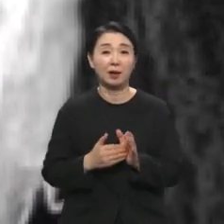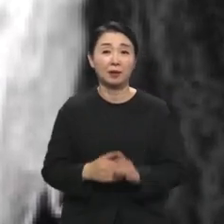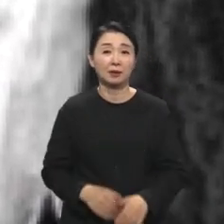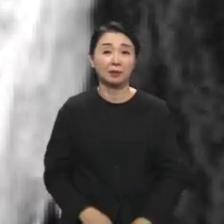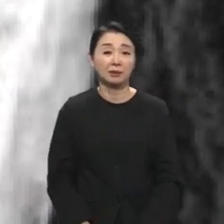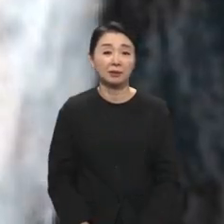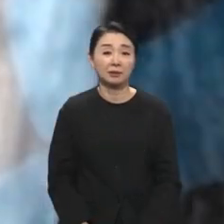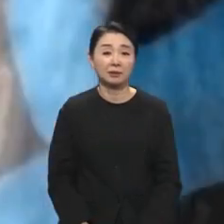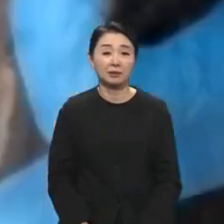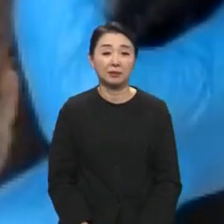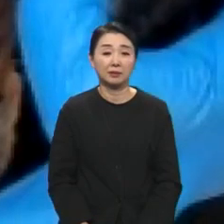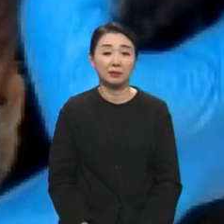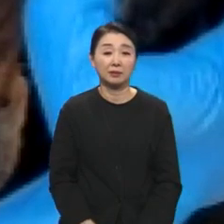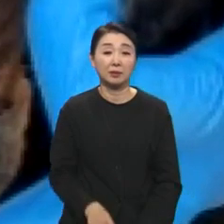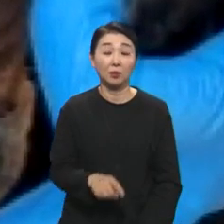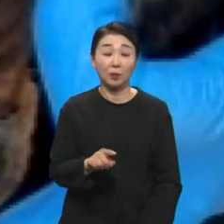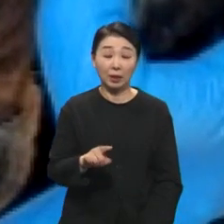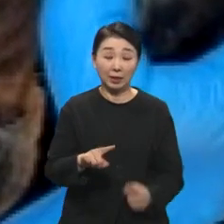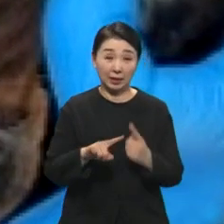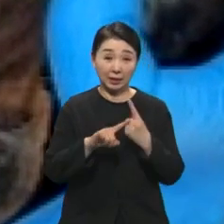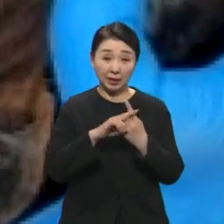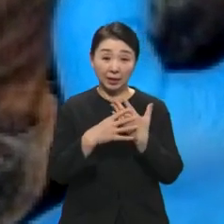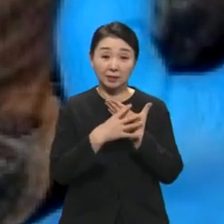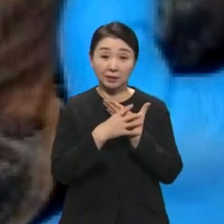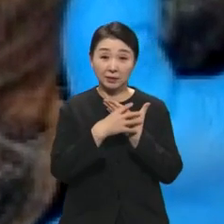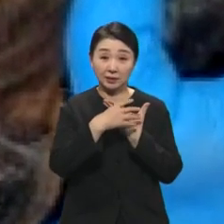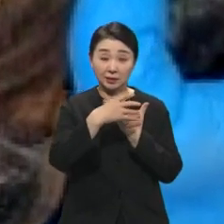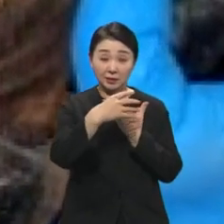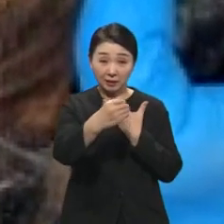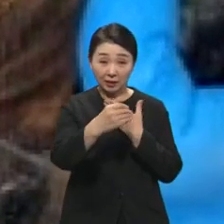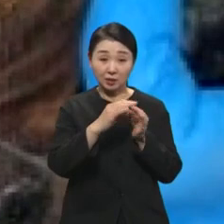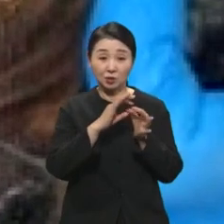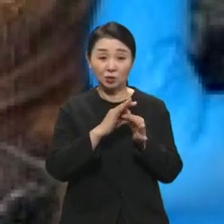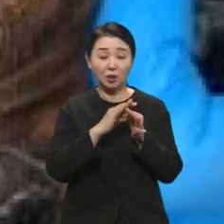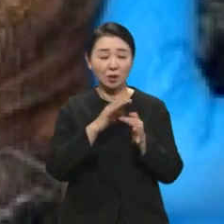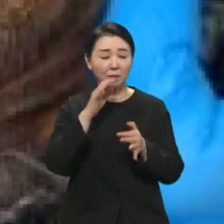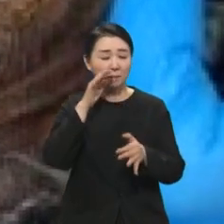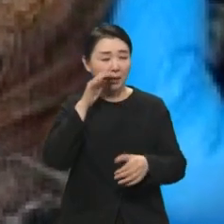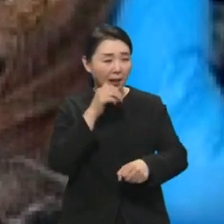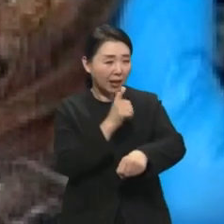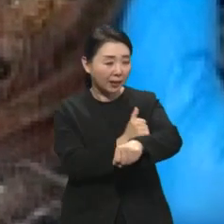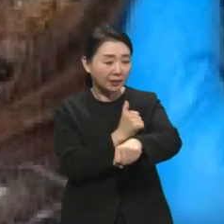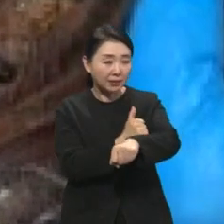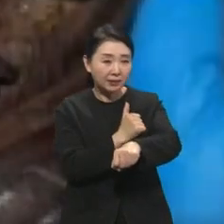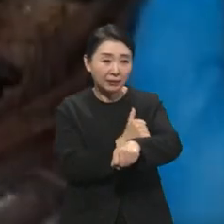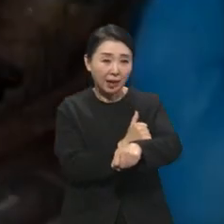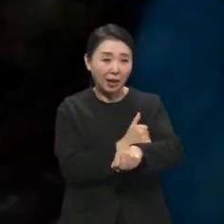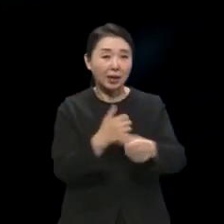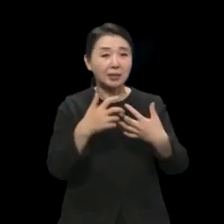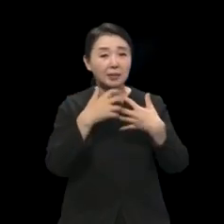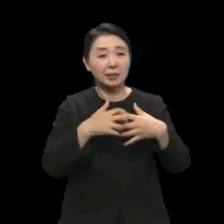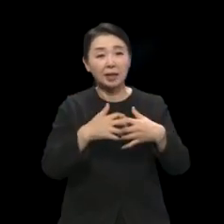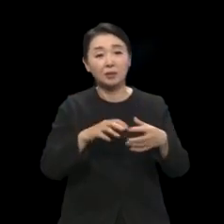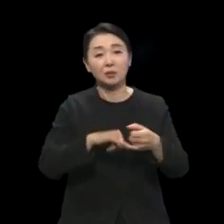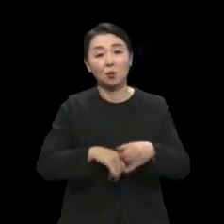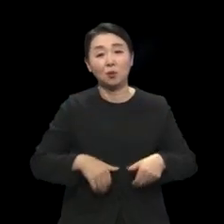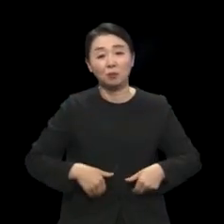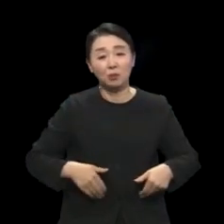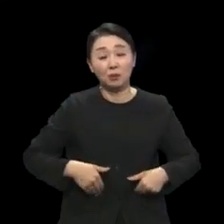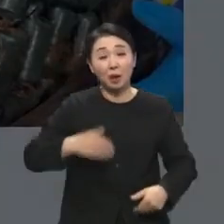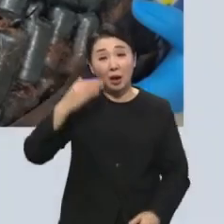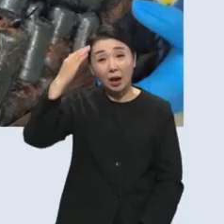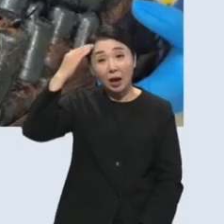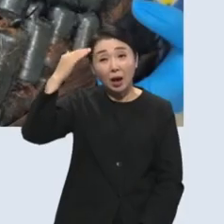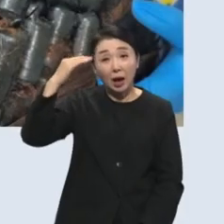이제 그 고도의 그 엑스레이에 준하는 마약 탐지 그 장비 장구가 있어야 됩니다 근데 국내에는 지금 뭐